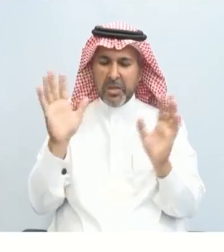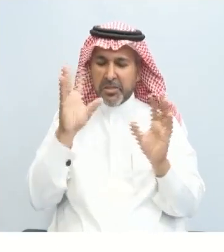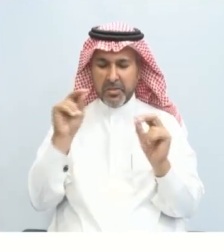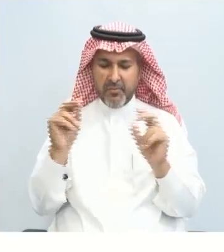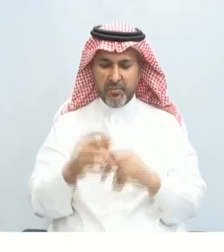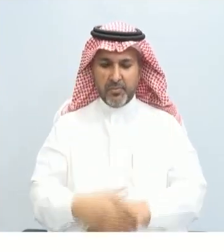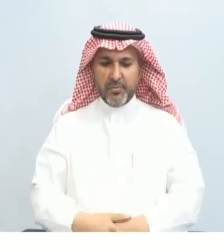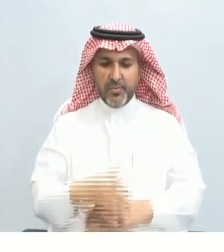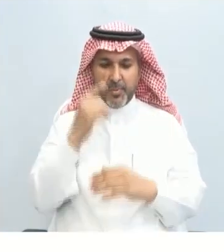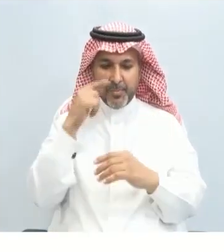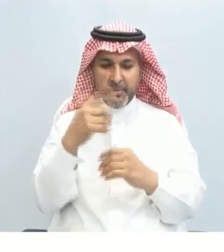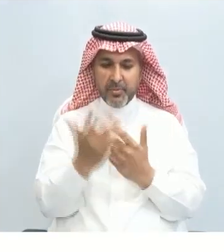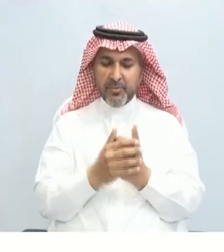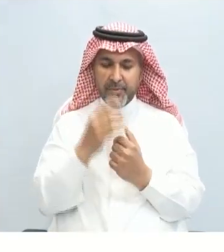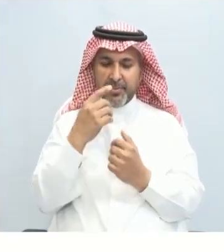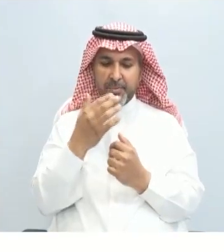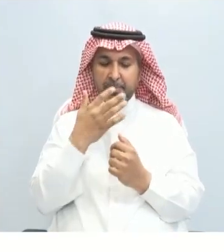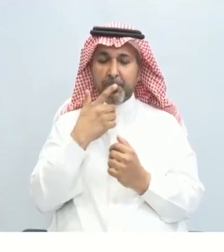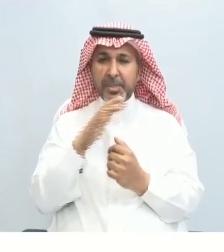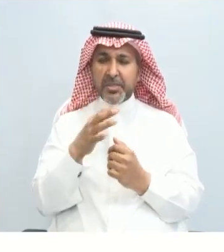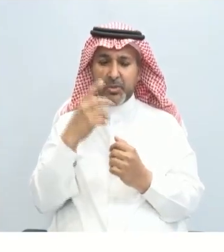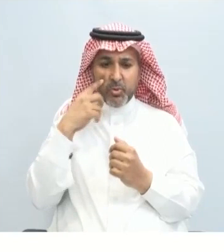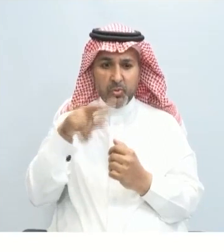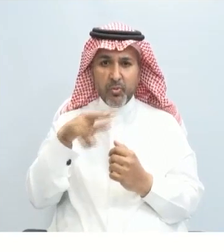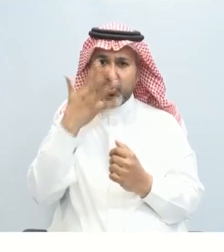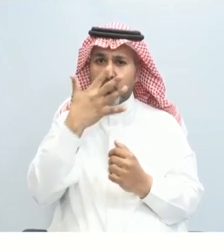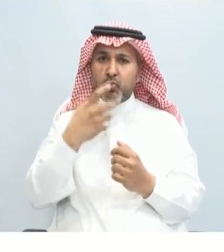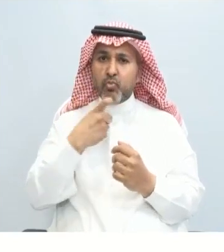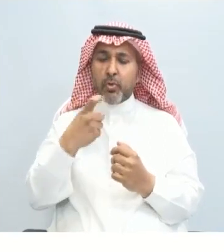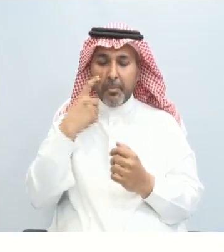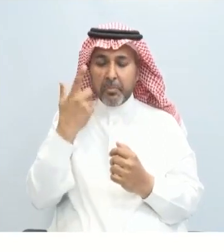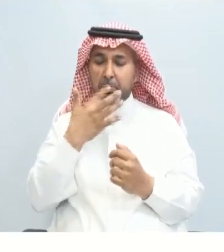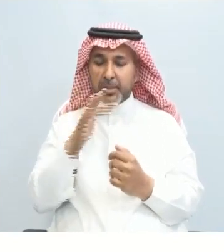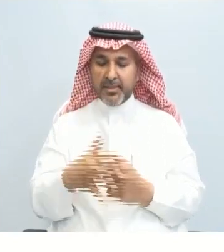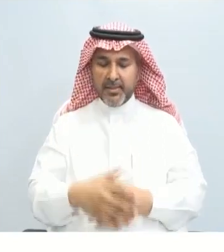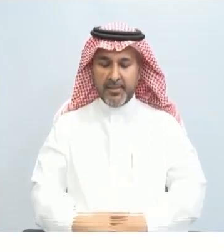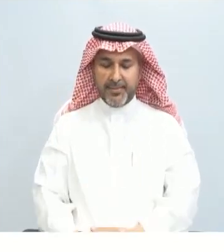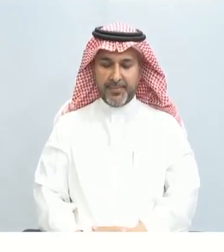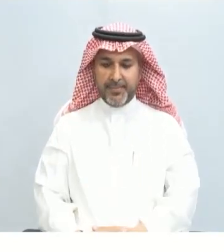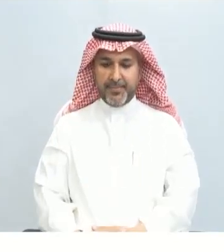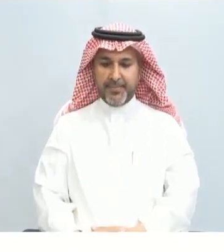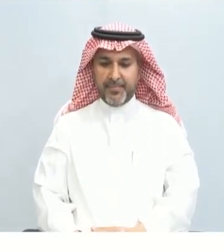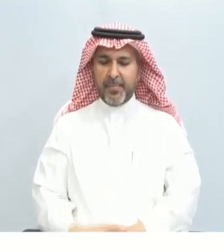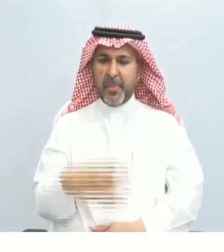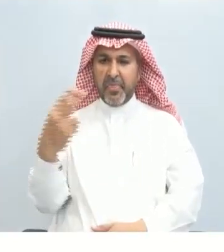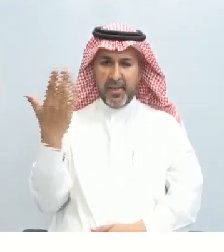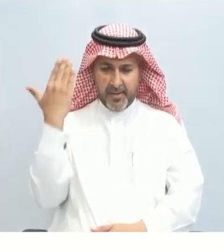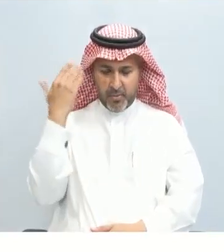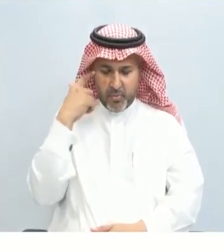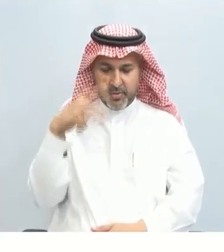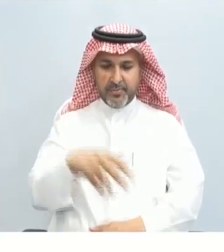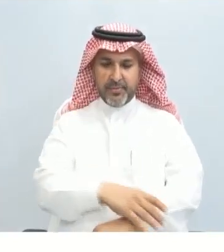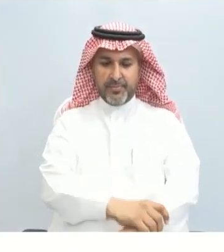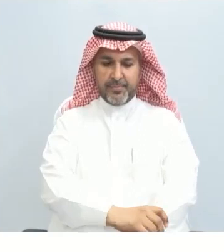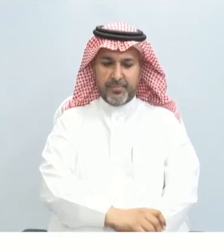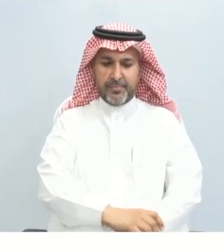الناتج ا شوف المسائل يعني شكلها يخوف لكن هي صراحه بسيطه ها اسله الاختبار التحصيلي شوفوا نفس اسئله الكتاب